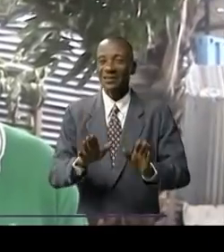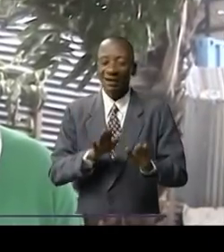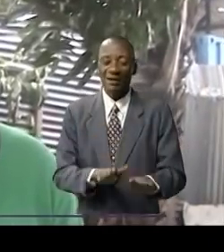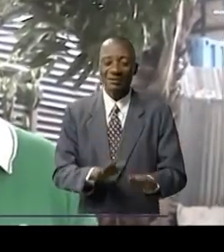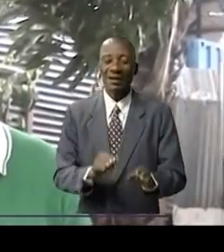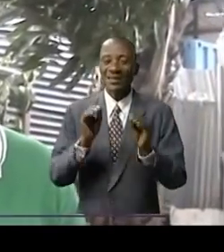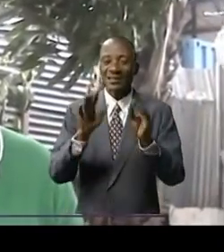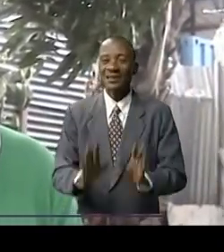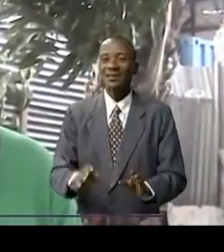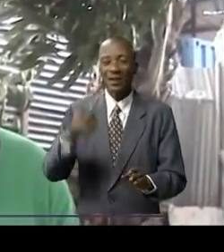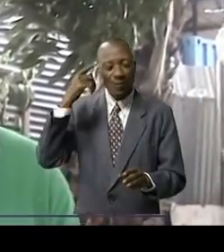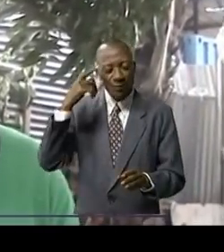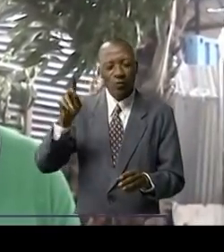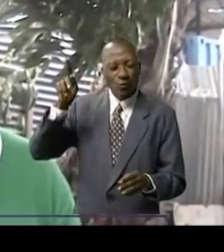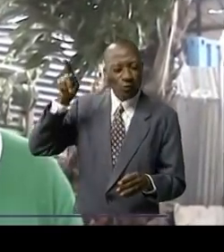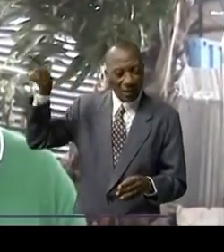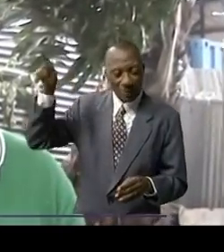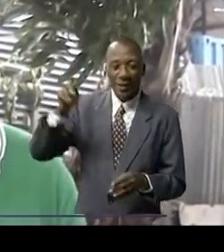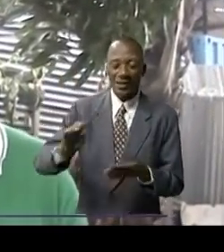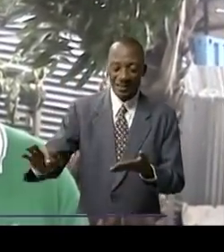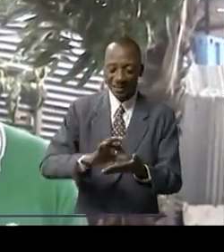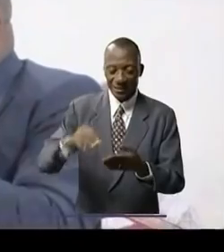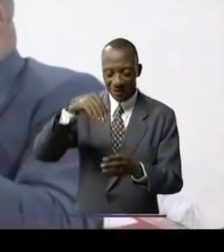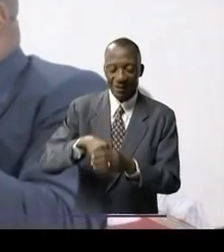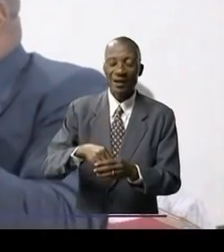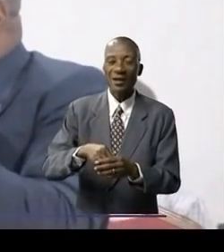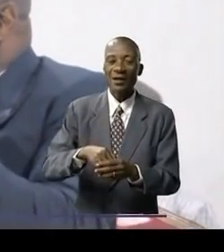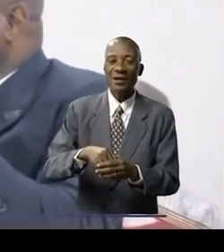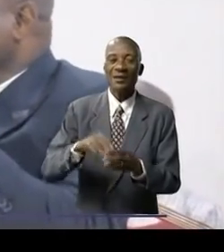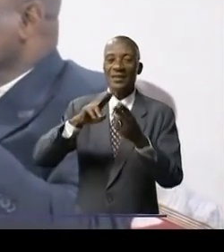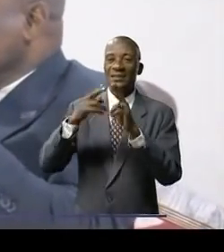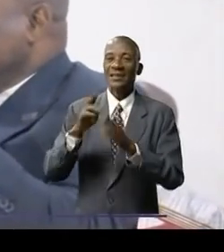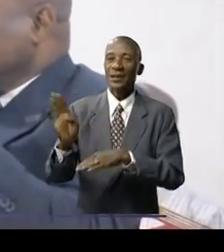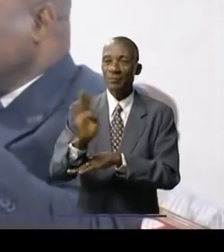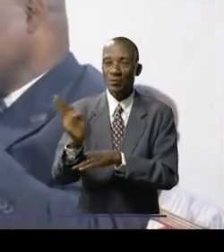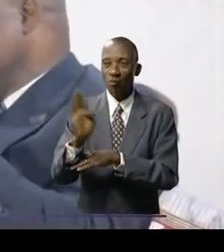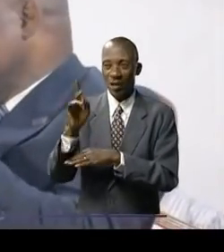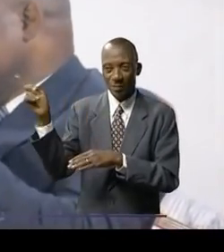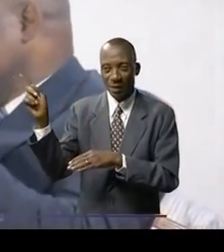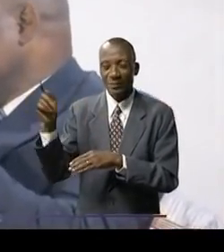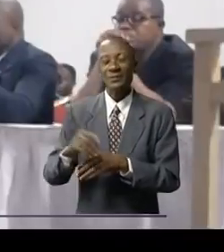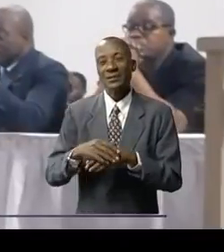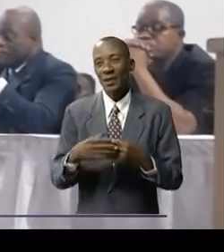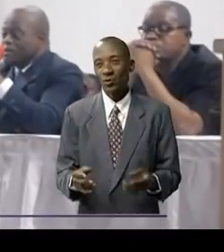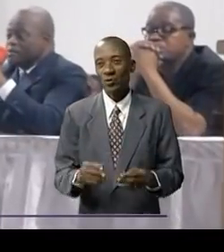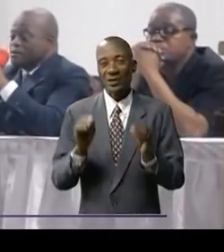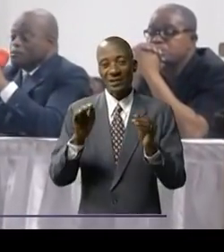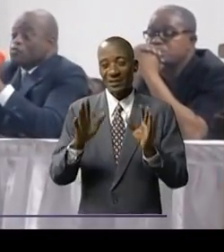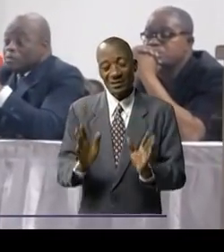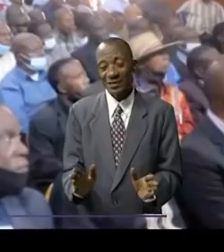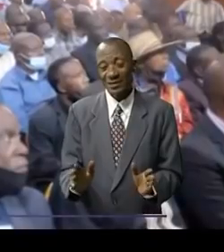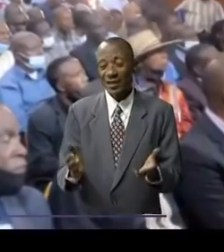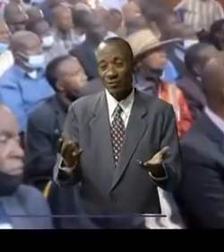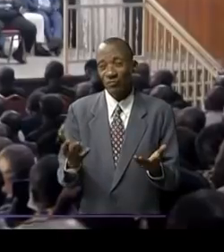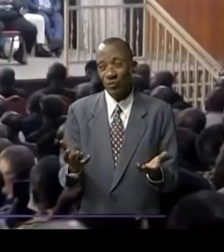salaire de Bibois. Les parents se disent aussi préoccupés par cette situation, car la formation de leurs enfants en dépend, qu'ils perdent la